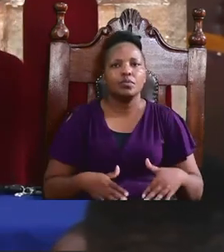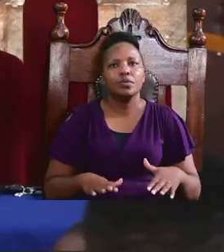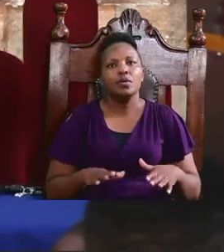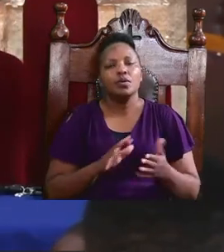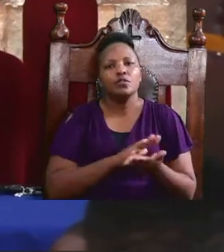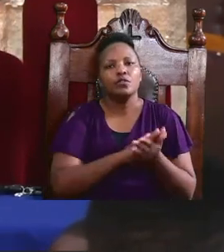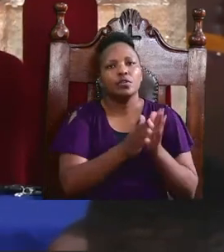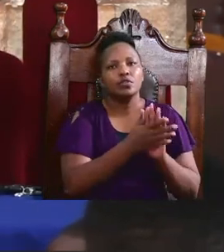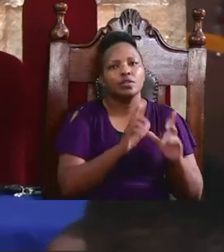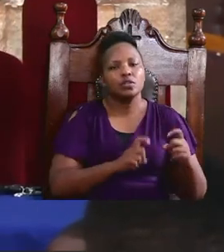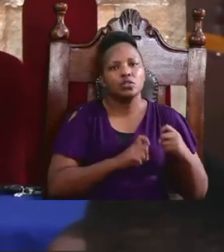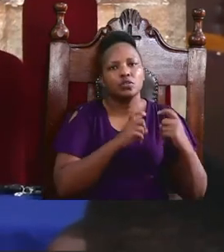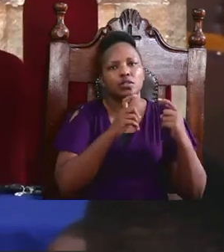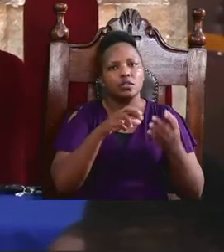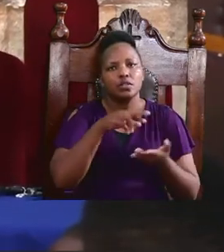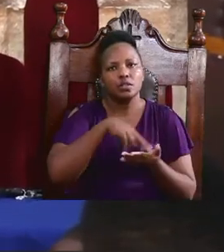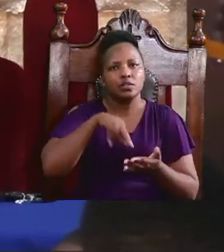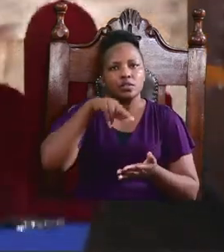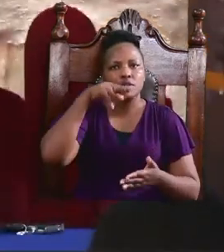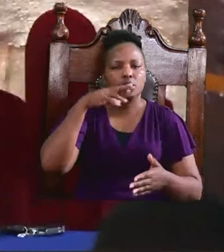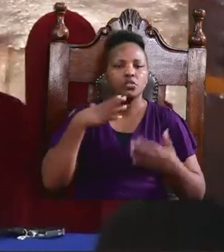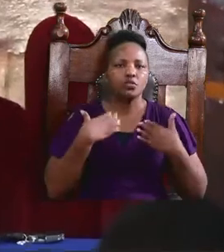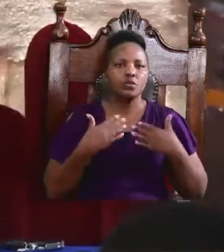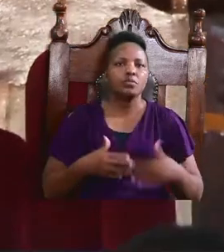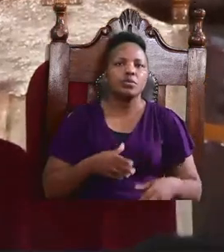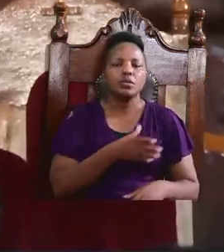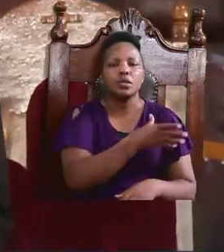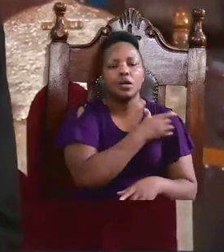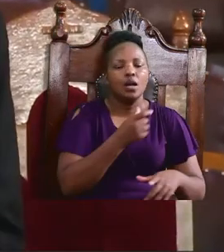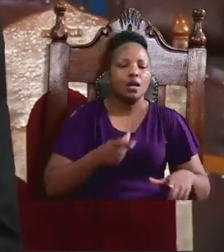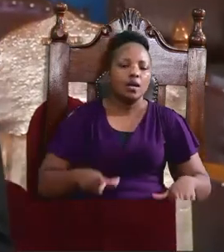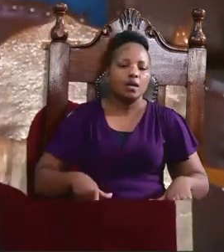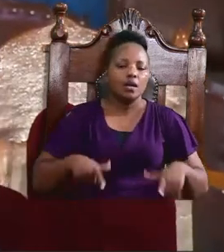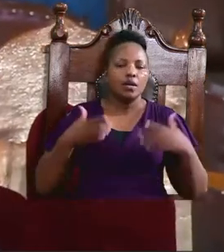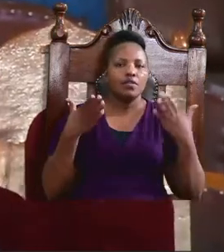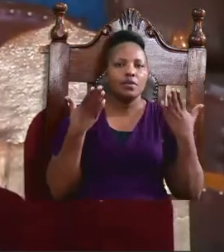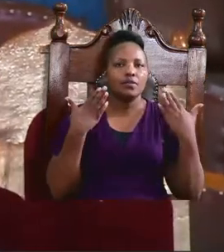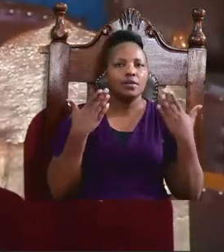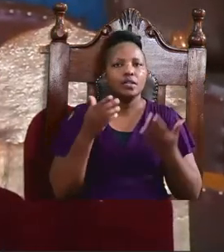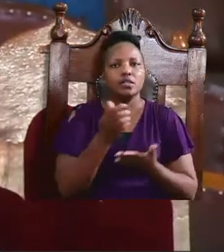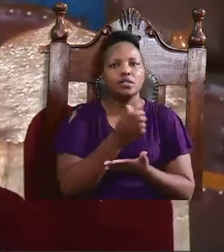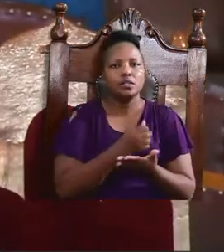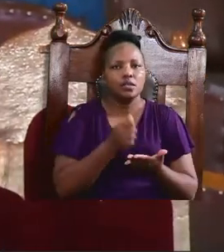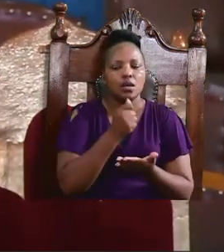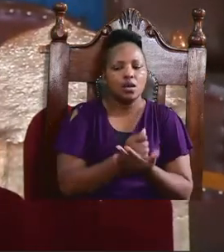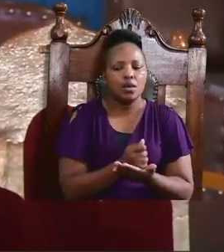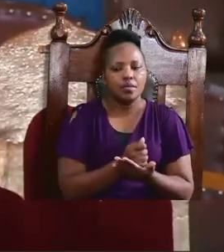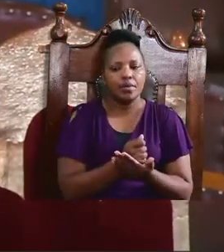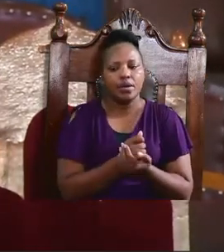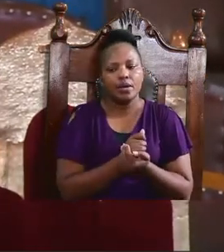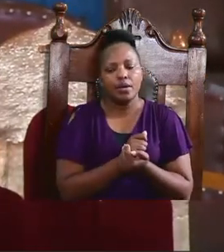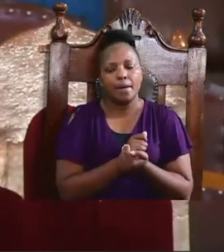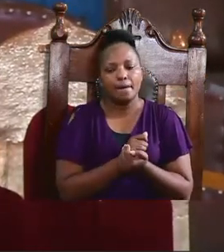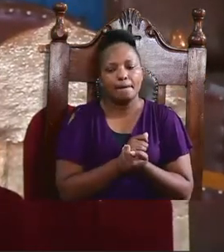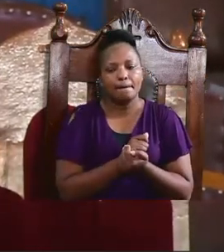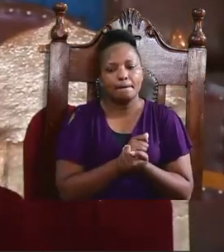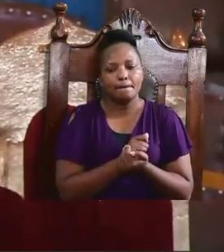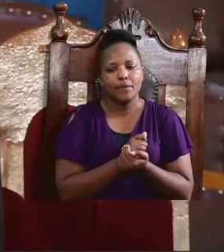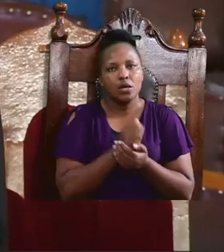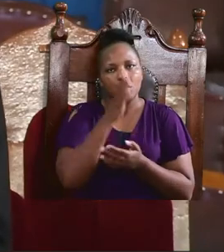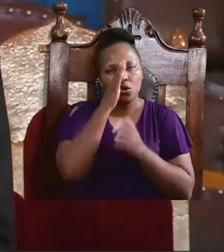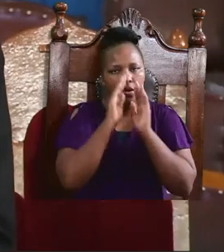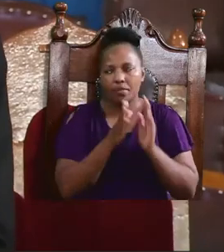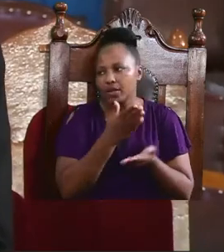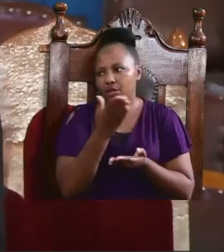watakatifu, ondoleo la dhambi, kufufuliwa kwa mwili na uzima wa milele. Amen. God bless